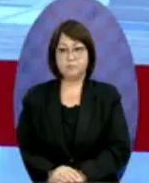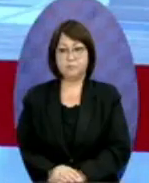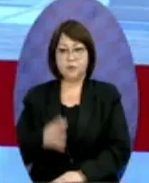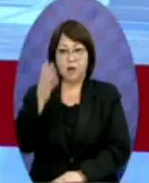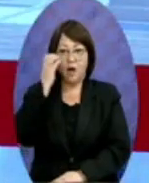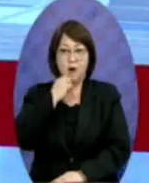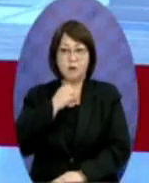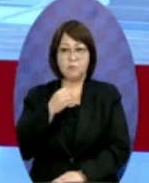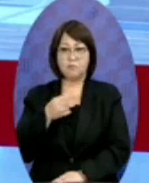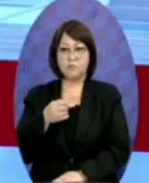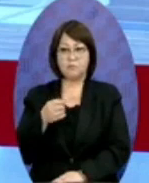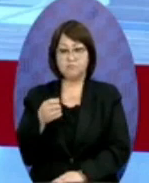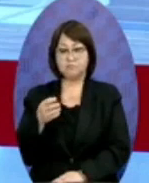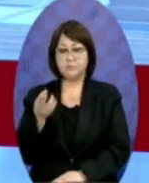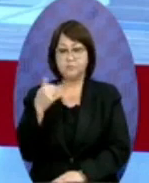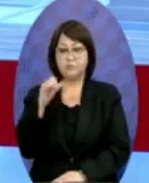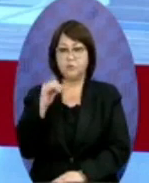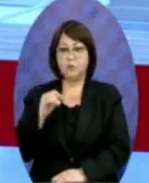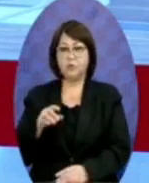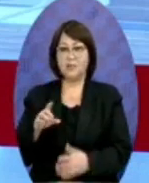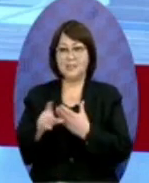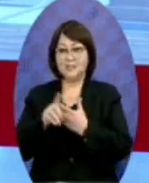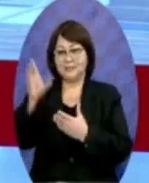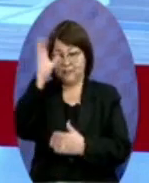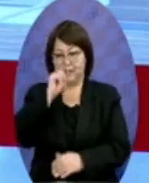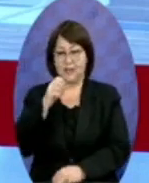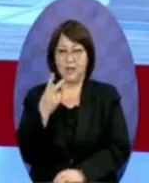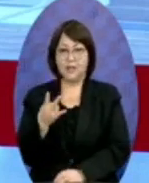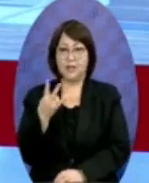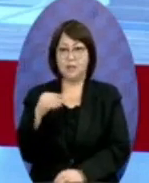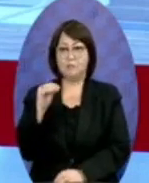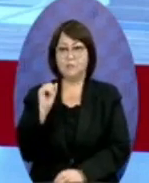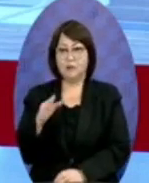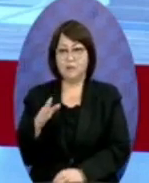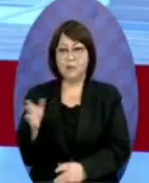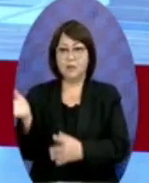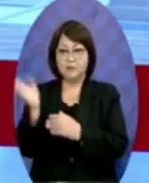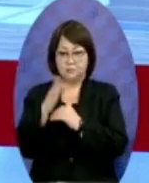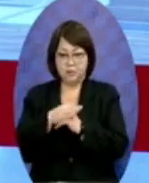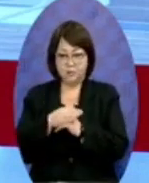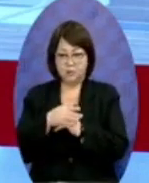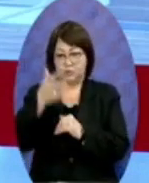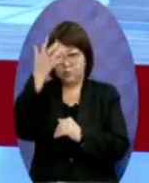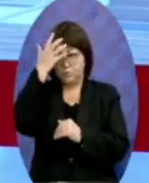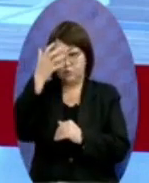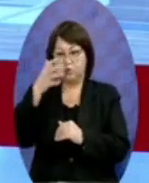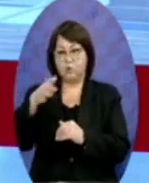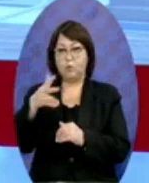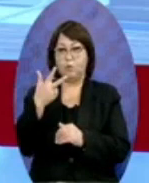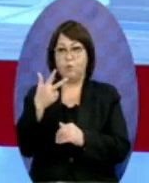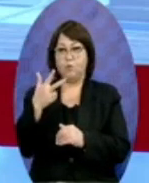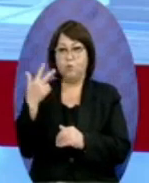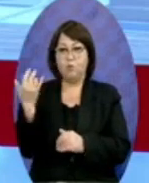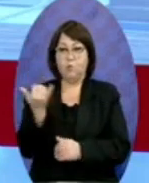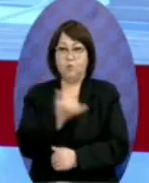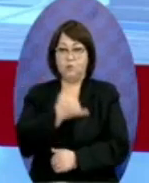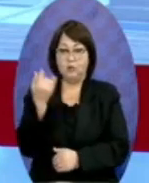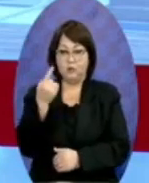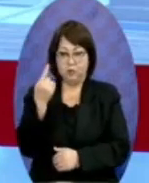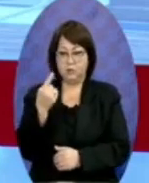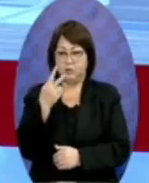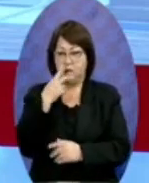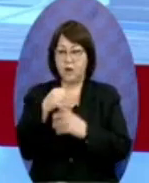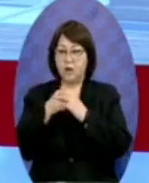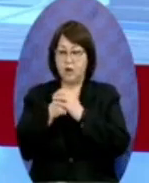Ахмад дипломатч онц бүгөөд бүрэн эрхэт элчин сайд намнангийн Нямжв өвчний улмаас таалалт өгсөнд төрийн 3 өндөрлөг төр засгийн түшээд эмгэнэл